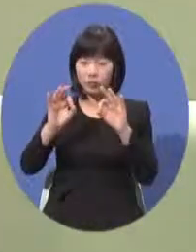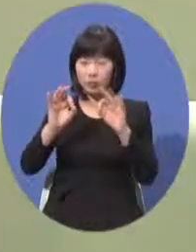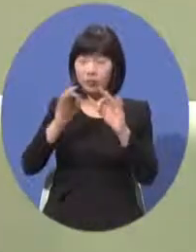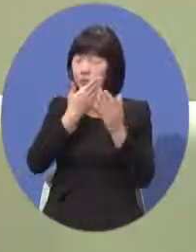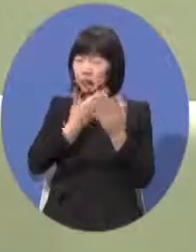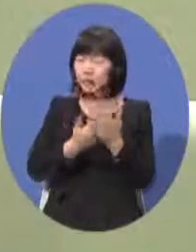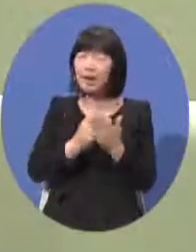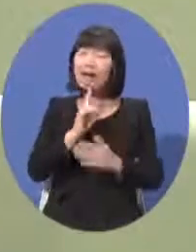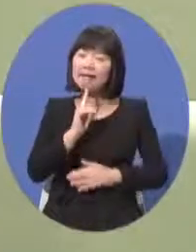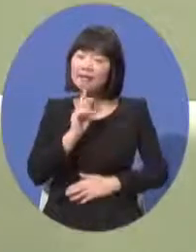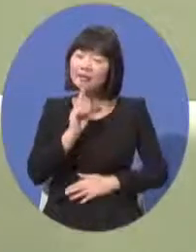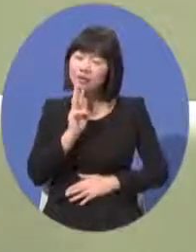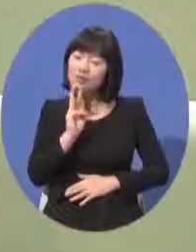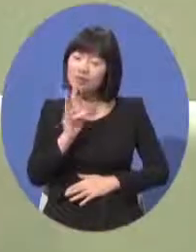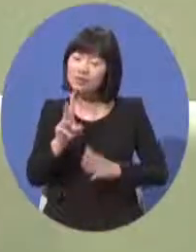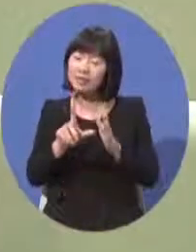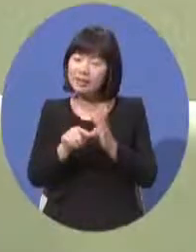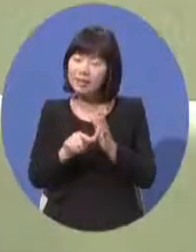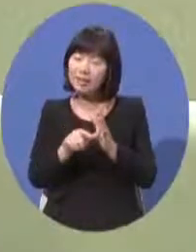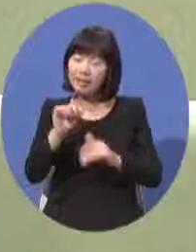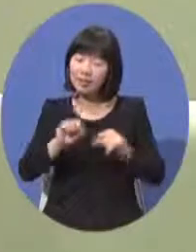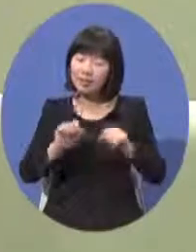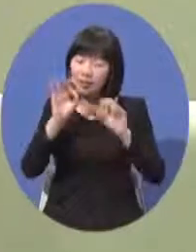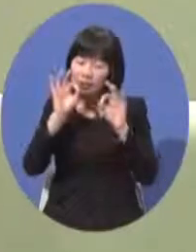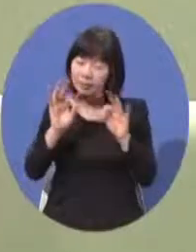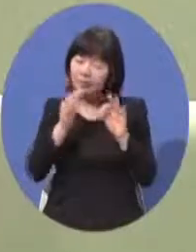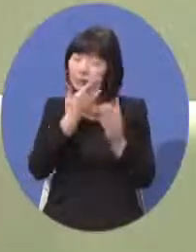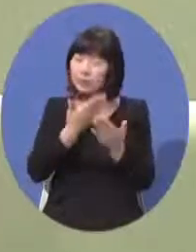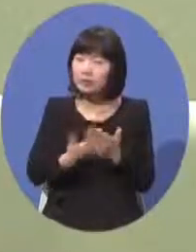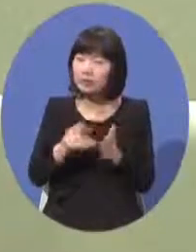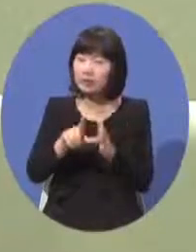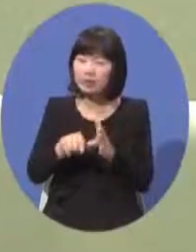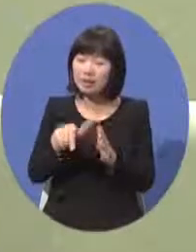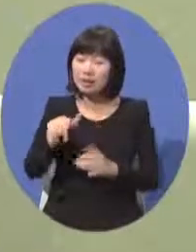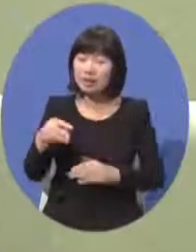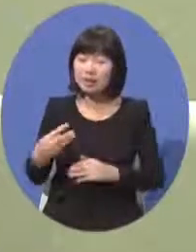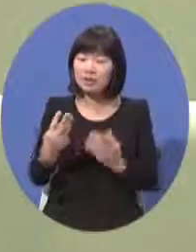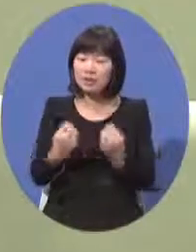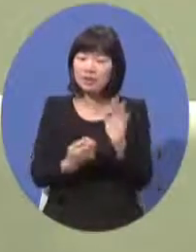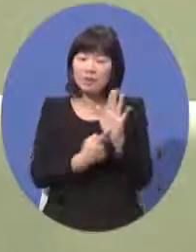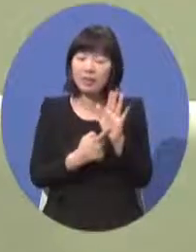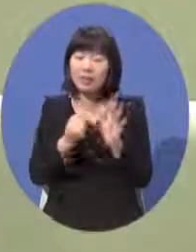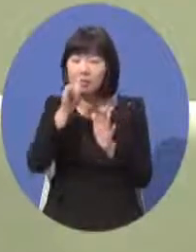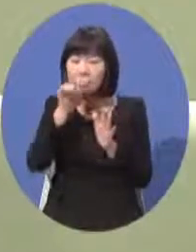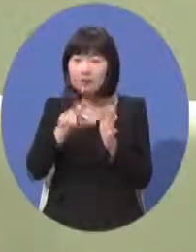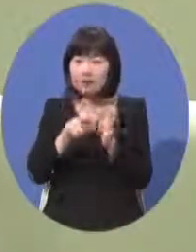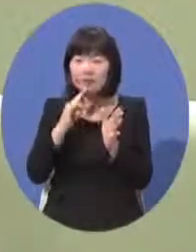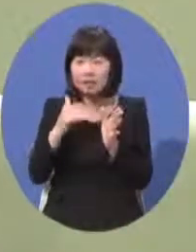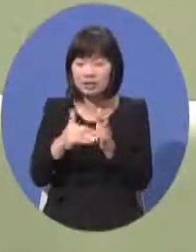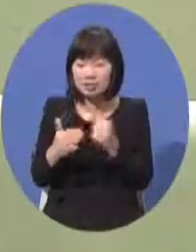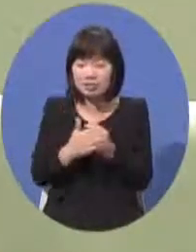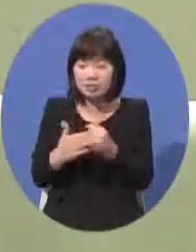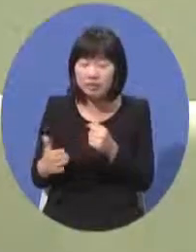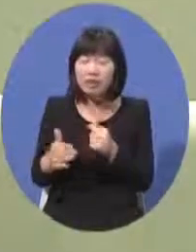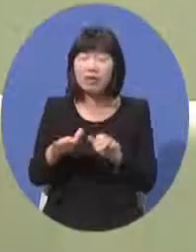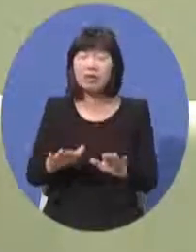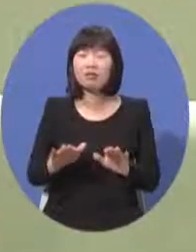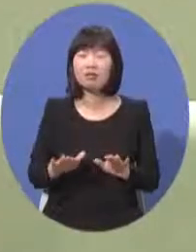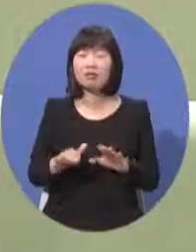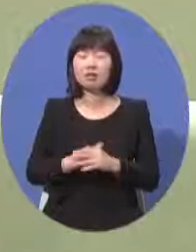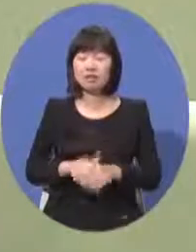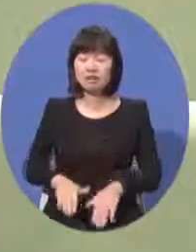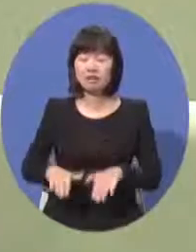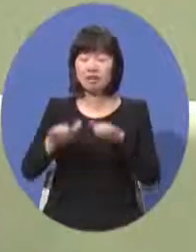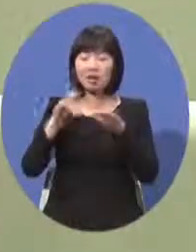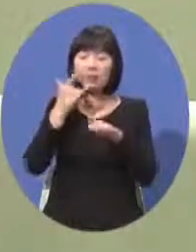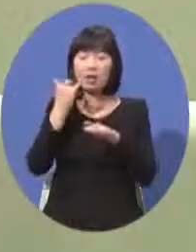아이였는지. 아마 한 살, 두 살, 세 살. 예, 예. 어. 3세 이전에 상황이 그때가 기지를 가장 많이 반영하고 있는 시기예요. 네. 그러다가